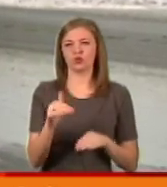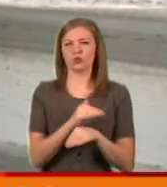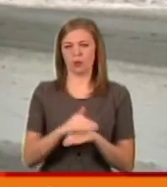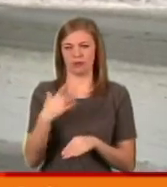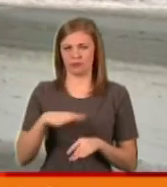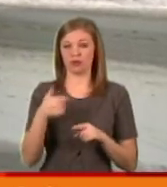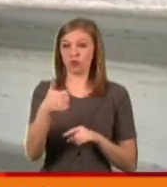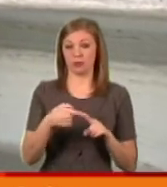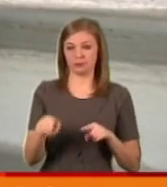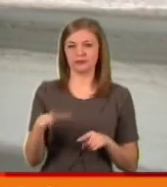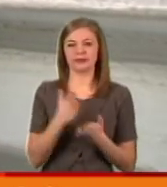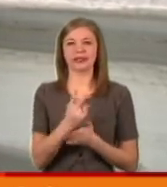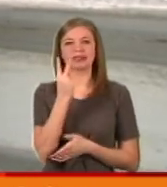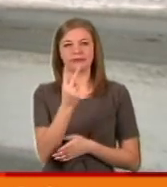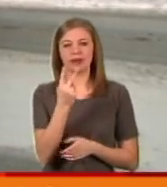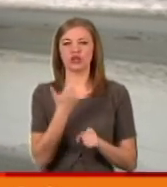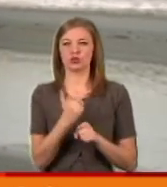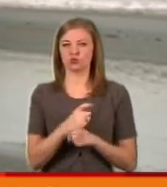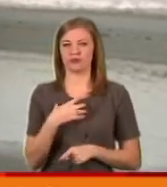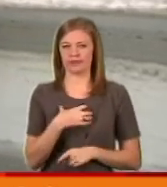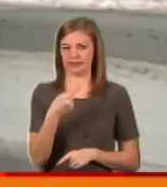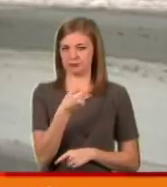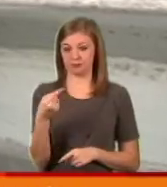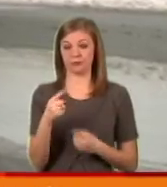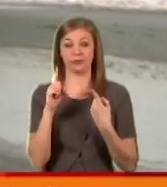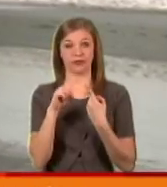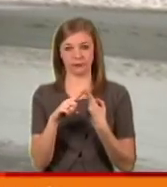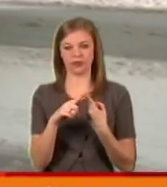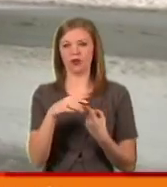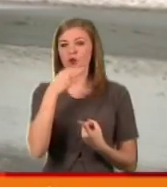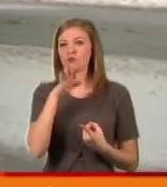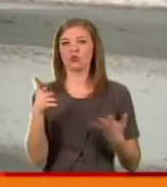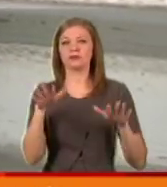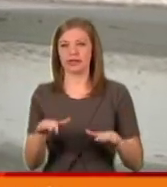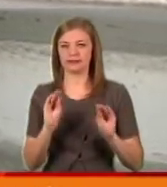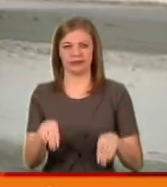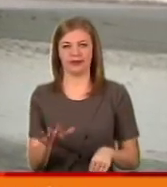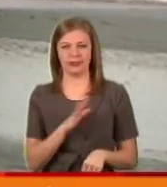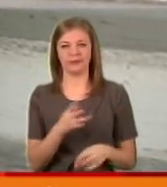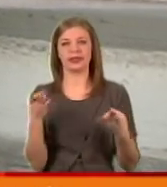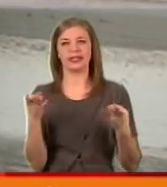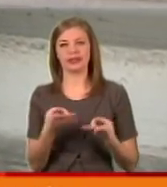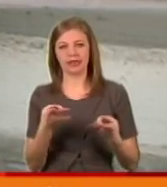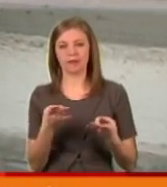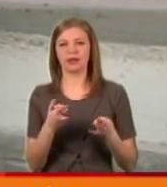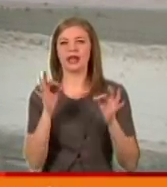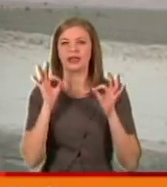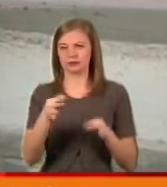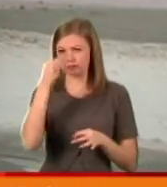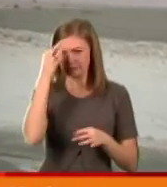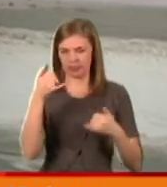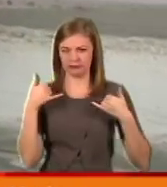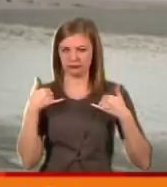ось ці комплекси, в них є два невеликих, але дуже важливих нюанси. Ну, по-перше, будь-де їх не розгорнеш. Для цього потрібен ідеально